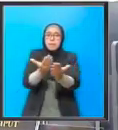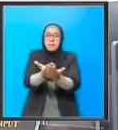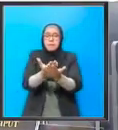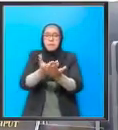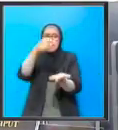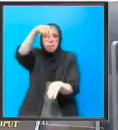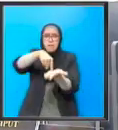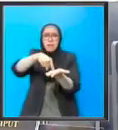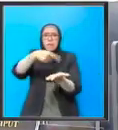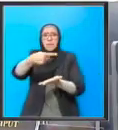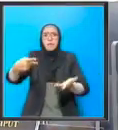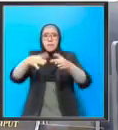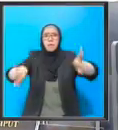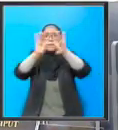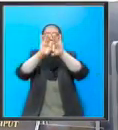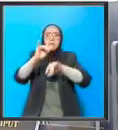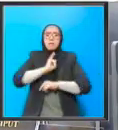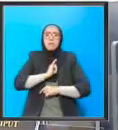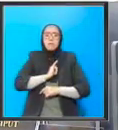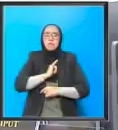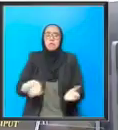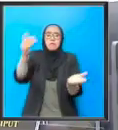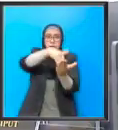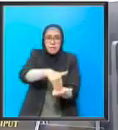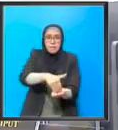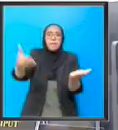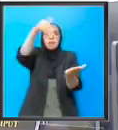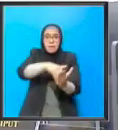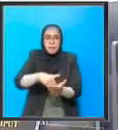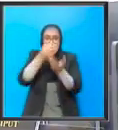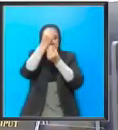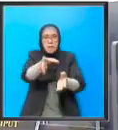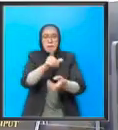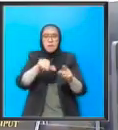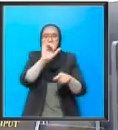ini adalah perkara penting saya berulang kali menyatakan